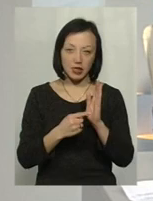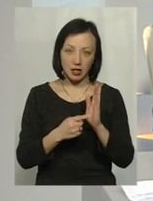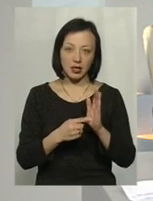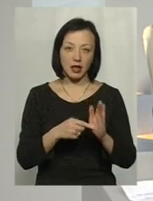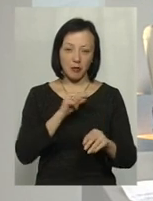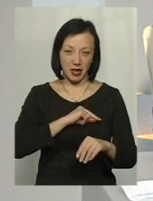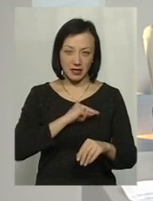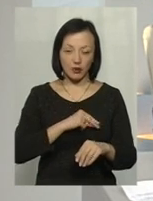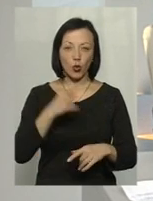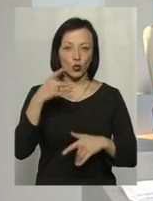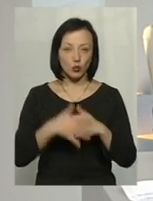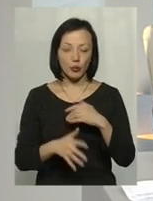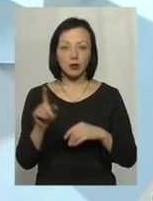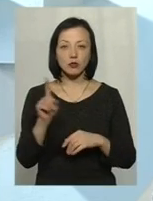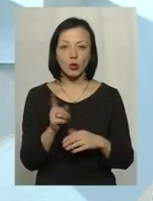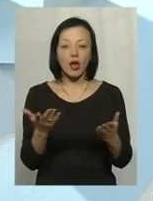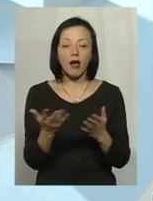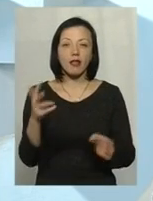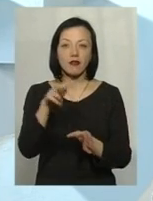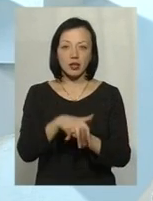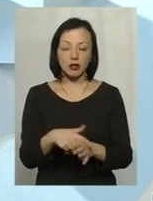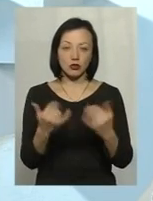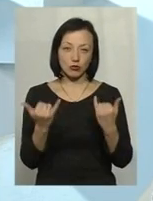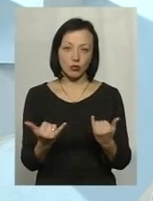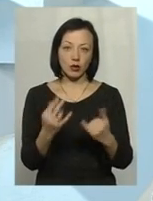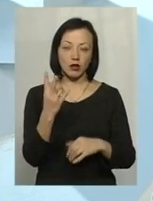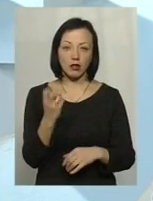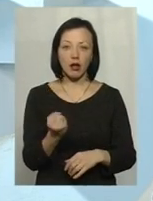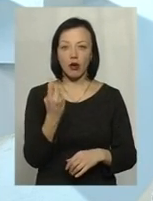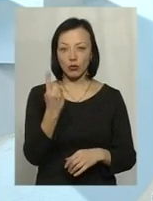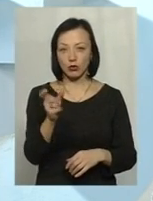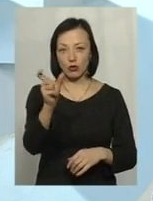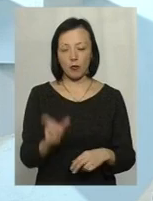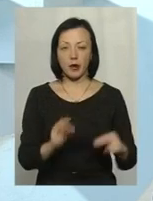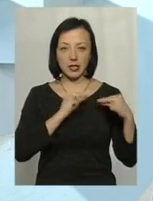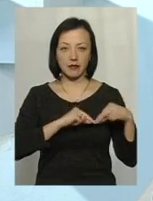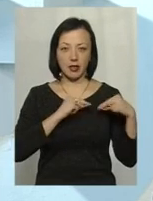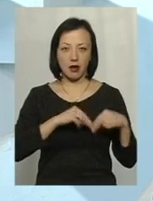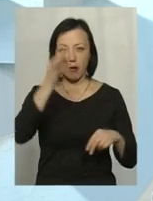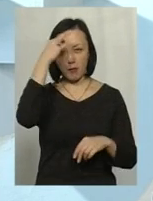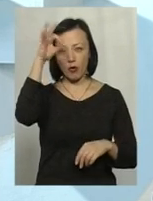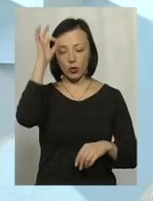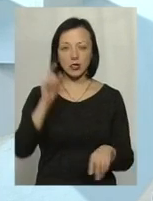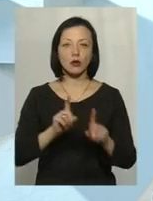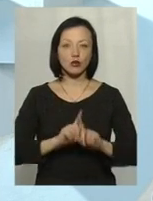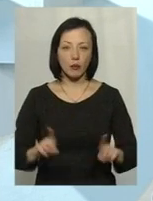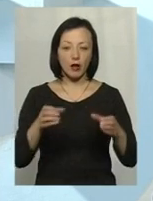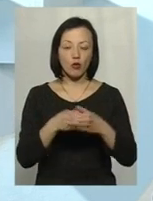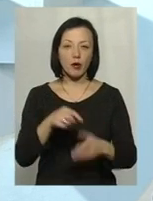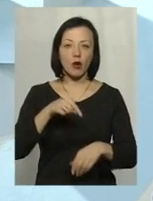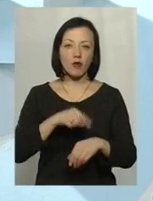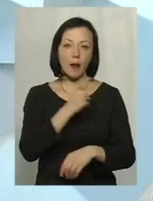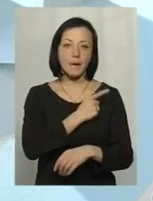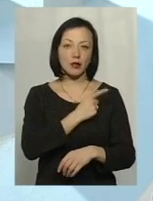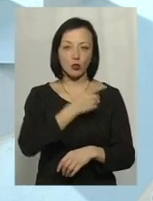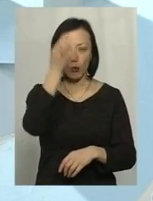склад, то ми розуміємо, що яке навантаження сьогодні покладається на працівника поліції, особливо групи реагування